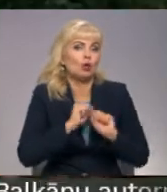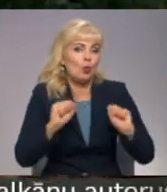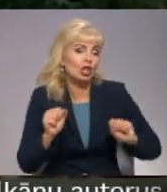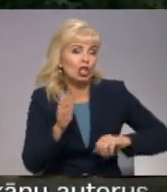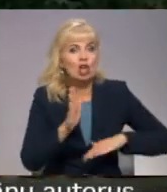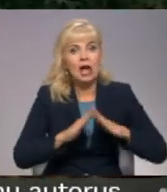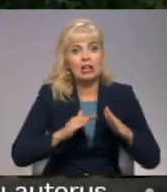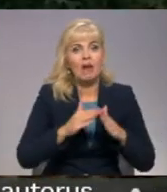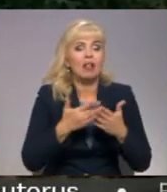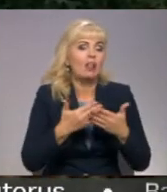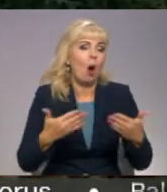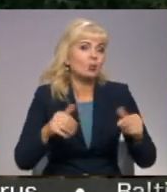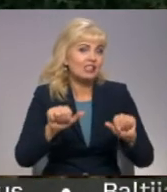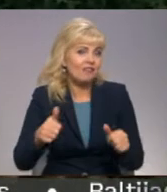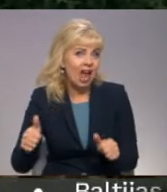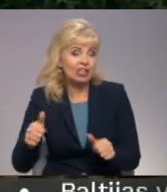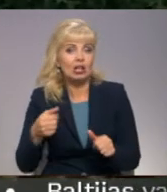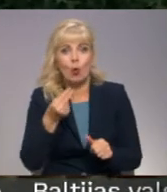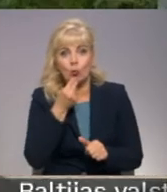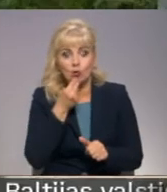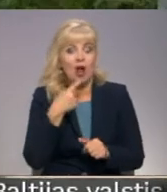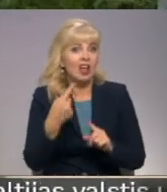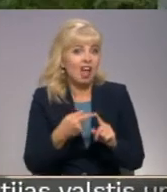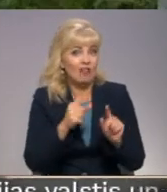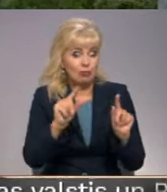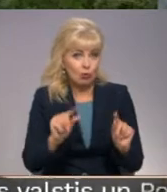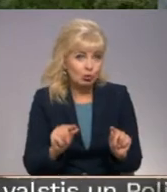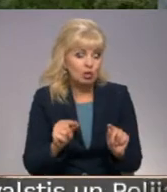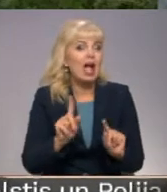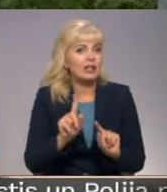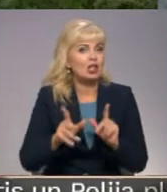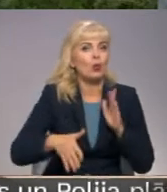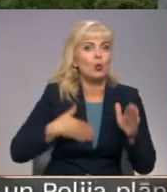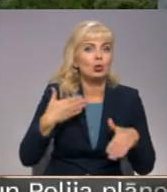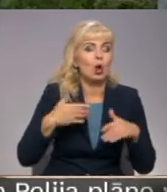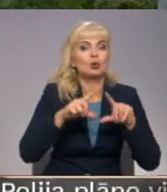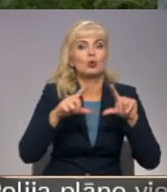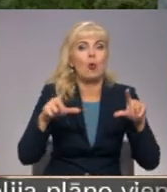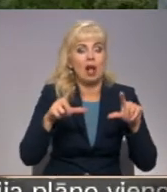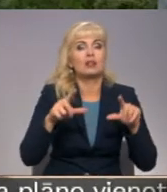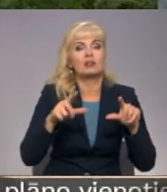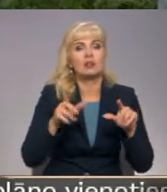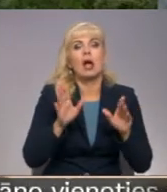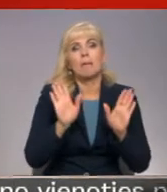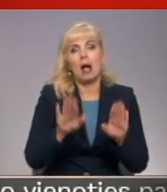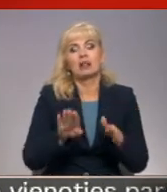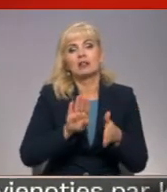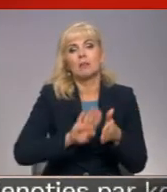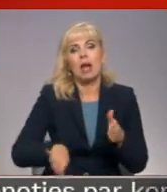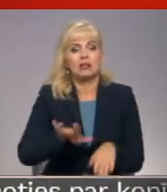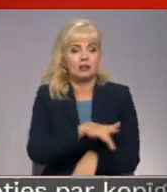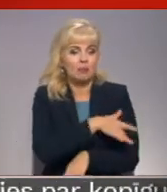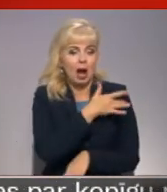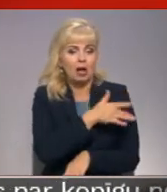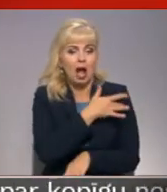kvalitatīvu un daudzveidīgu uzturu, un ja tā būtu vēl mazāka, ir bažas, ka skolas varētu palikt bez ēdināšanas pakalpojuma.